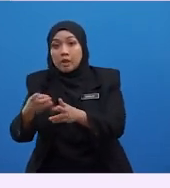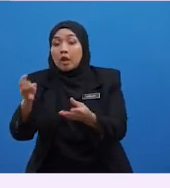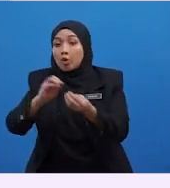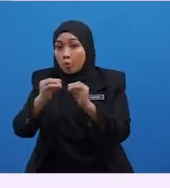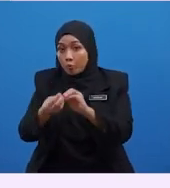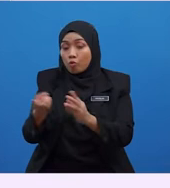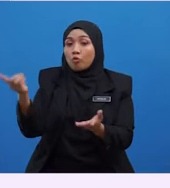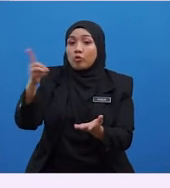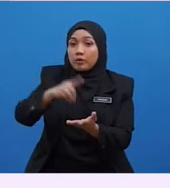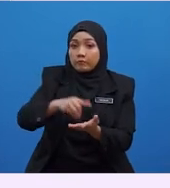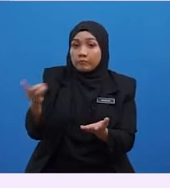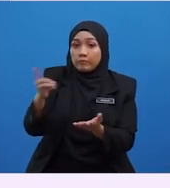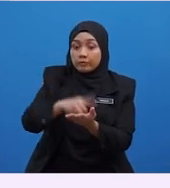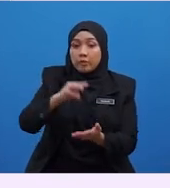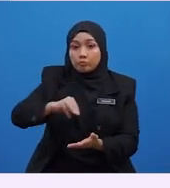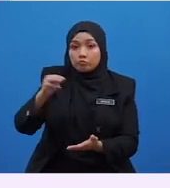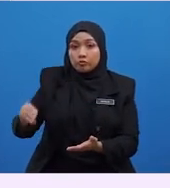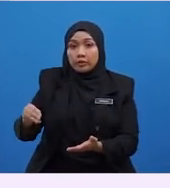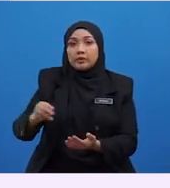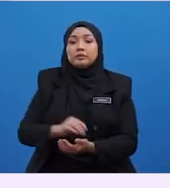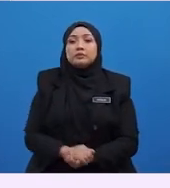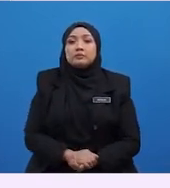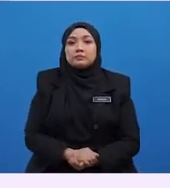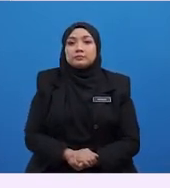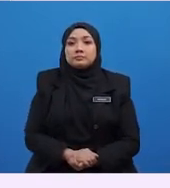M701. Cikgu berikan kamu masa untuk menjawab.